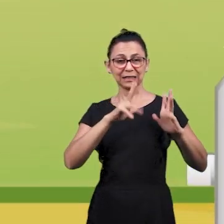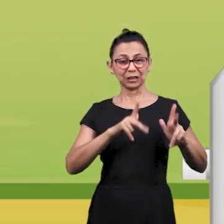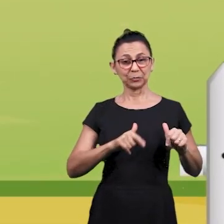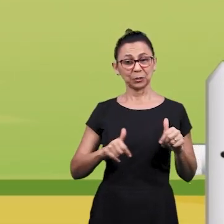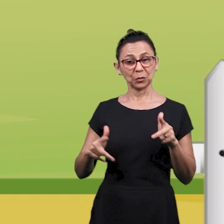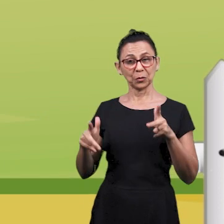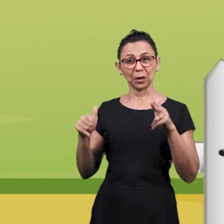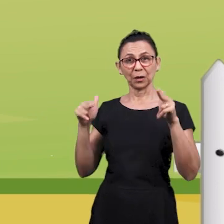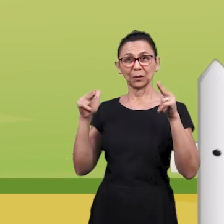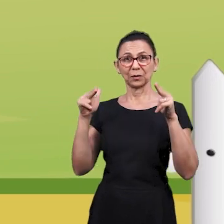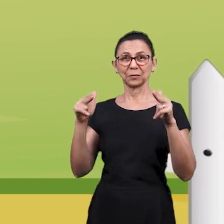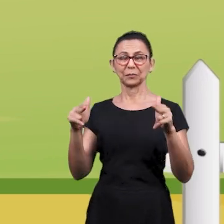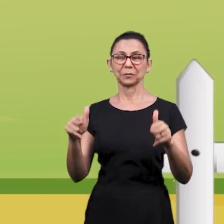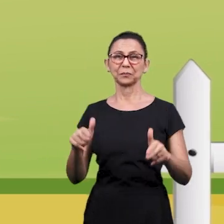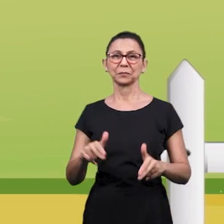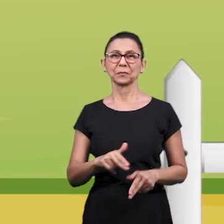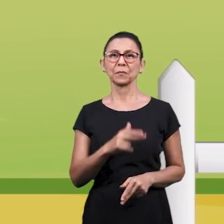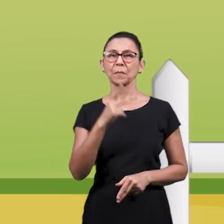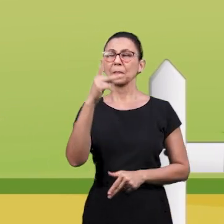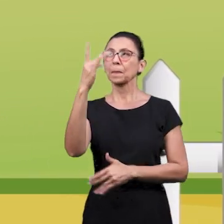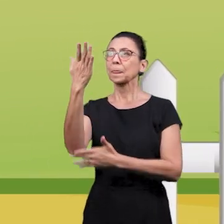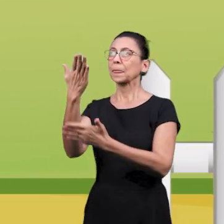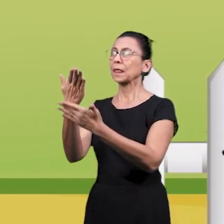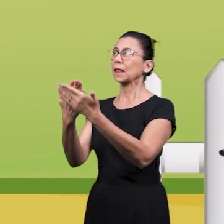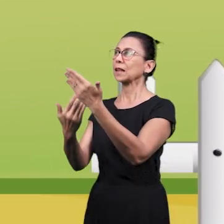Держи меня в своей руке, Иисус.